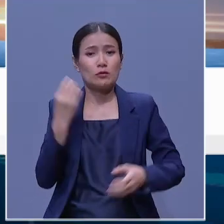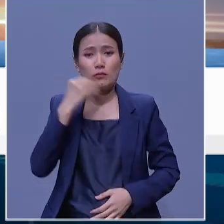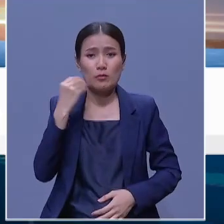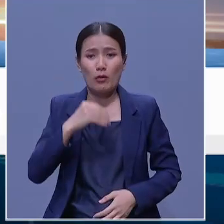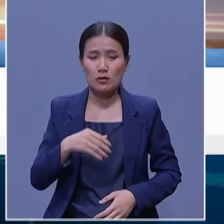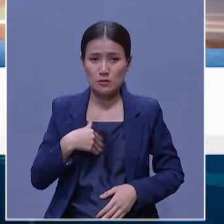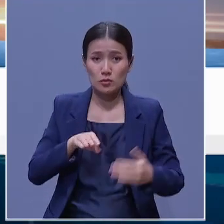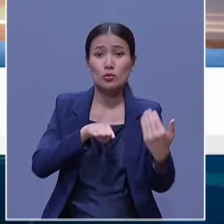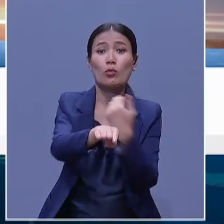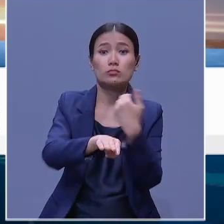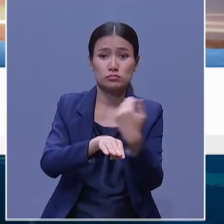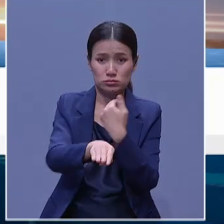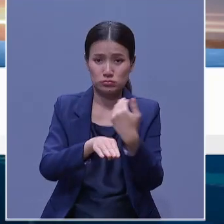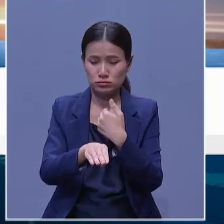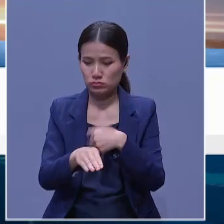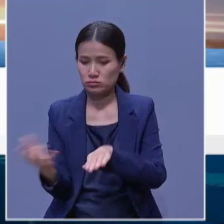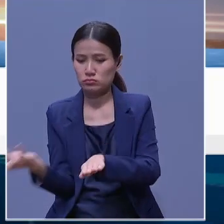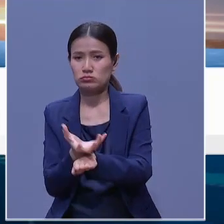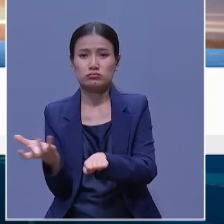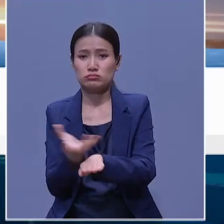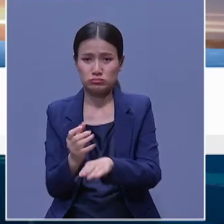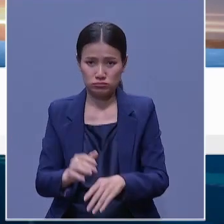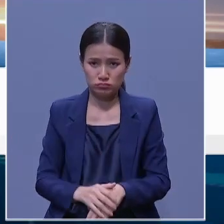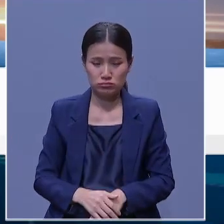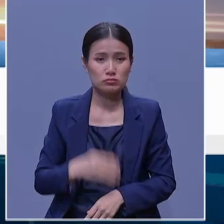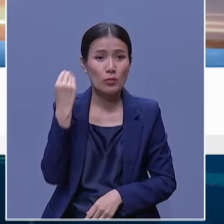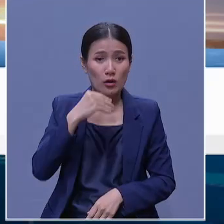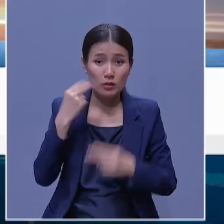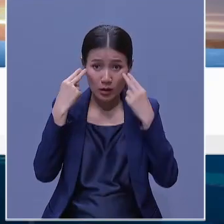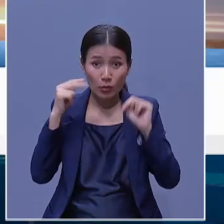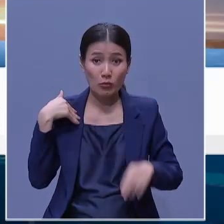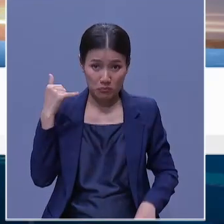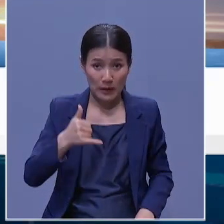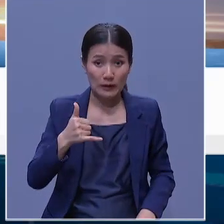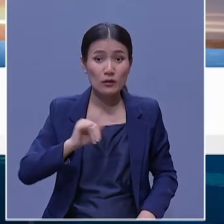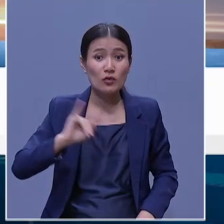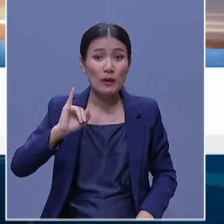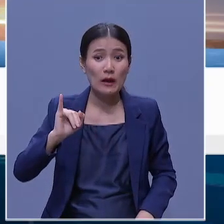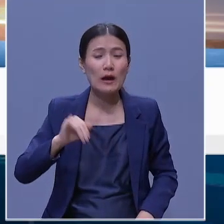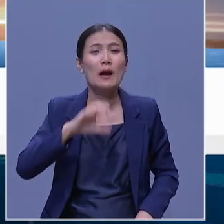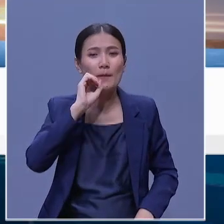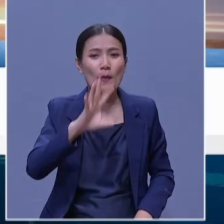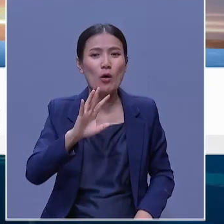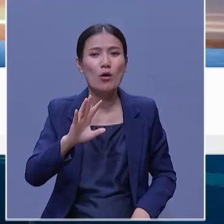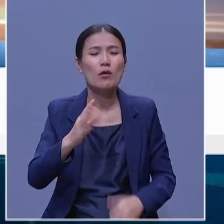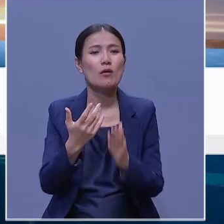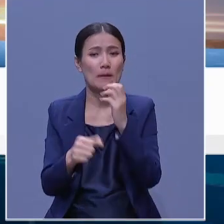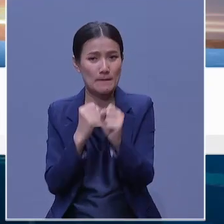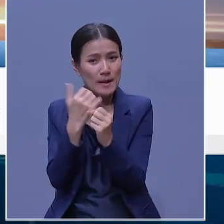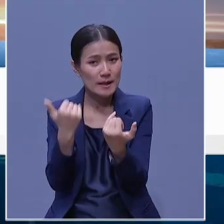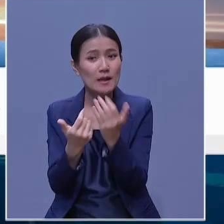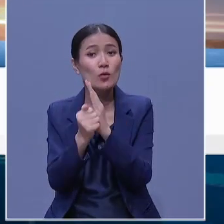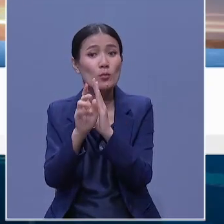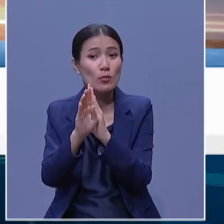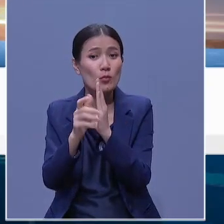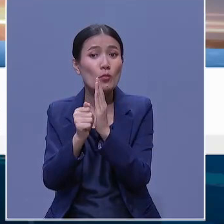ไหลถนนเอ๊ะแต่ถ้าจำกันได้เนี่ยท่านนายกลงพื้นที่ถูกไหมแล้วท่านบอกนะว่าปีนี้อุบลน้ำต้องไม่ท่วมนะแ